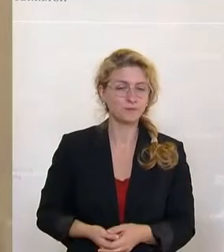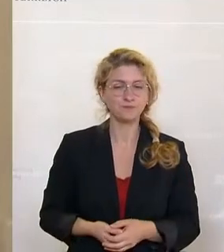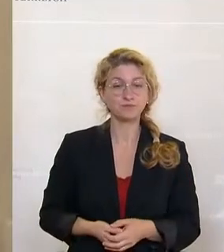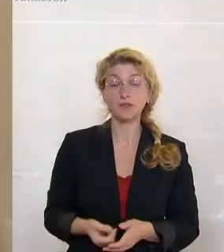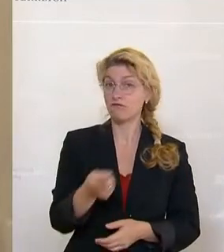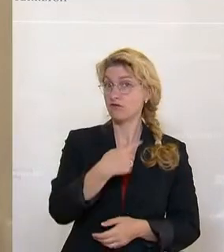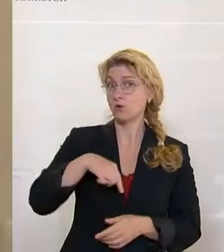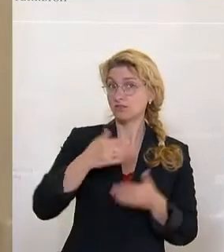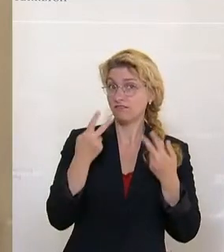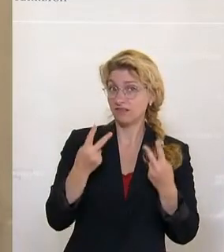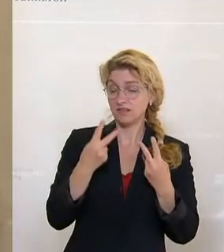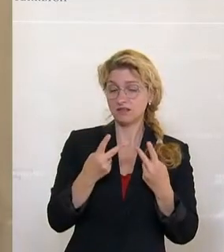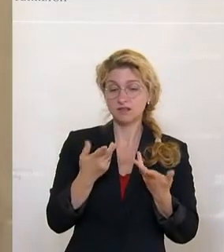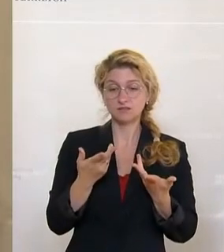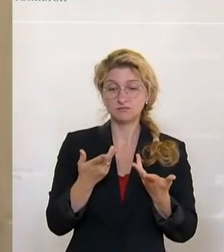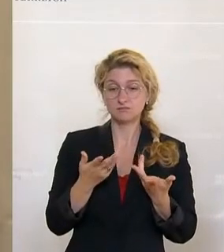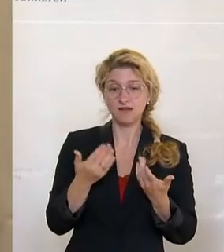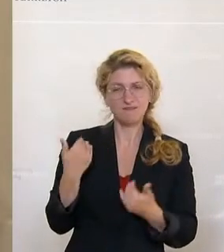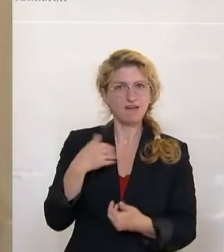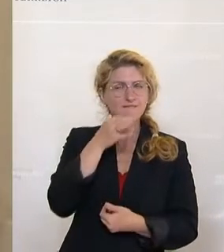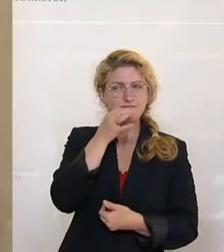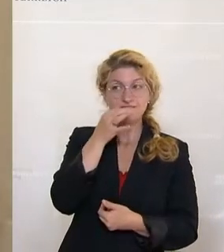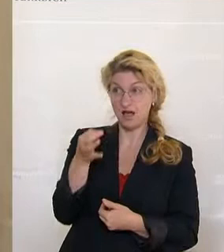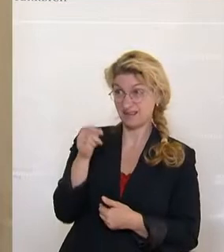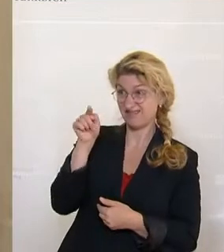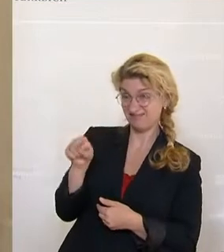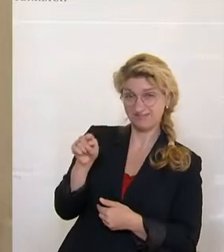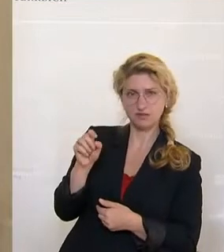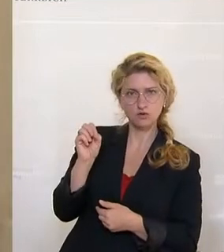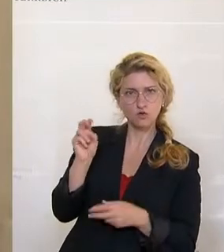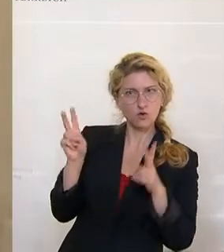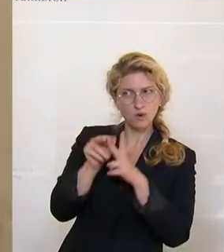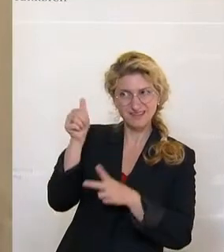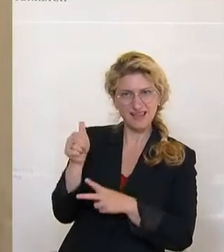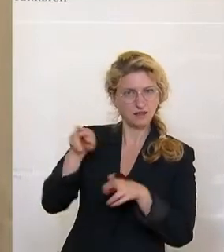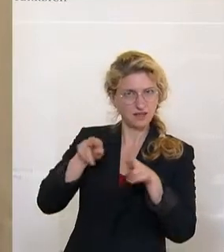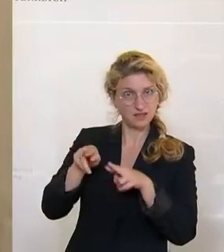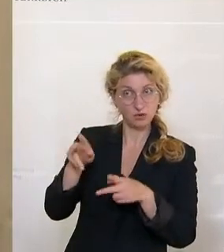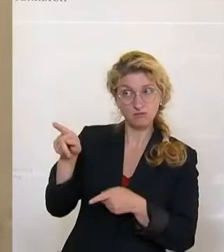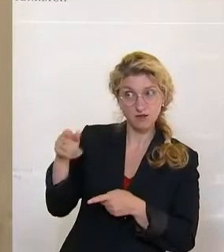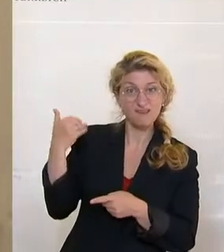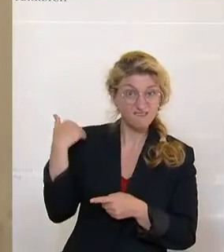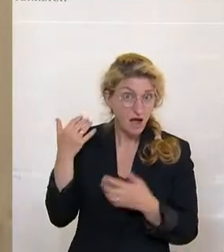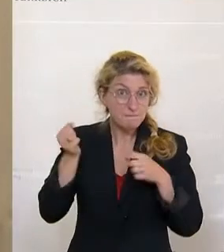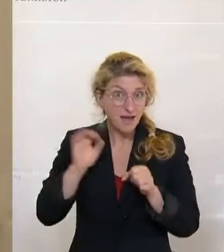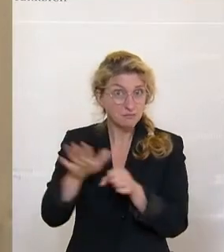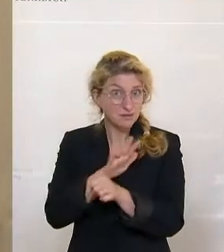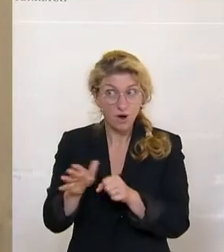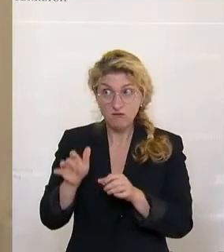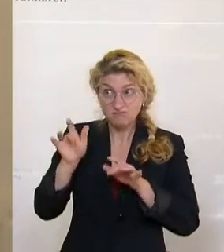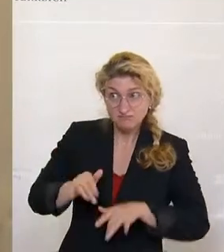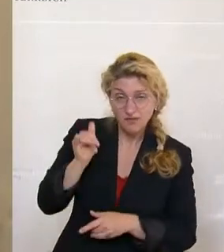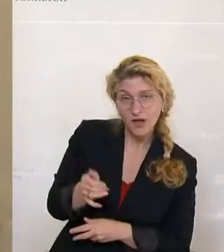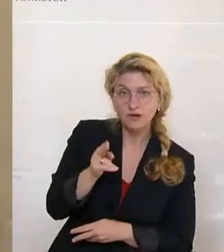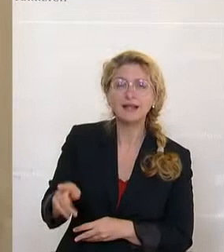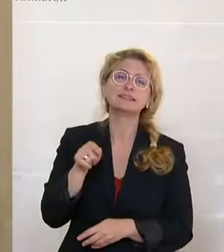es in dieser Phase unter der Regierung Kurz I ein politisches System für Korruption, gab es Machtmissbrauch? Wir erachteten